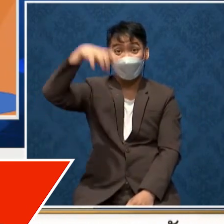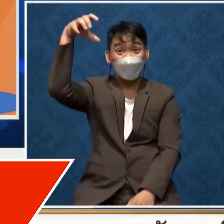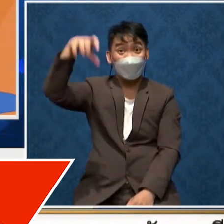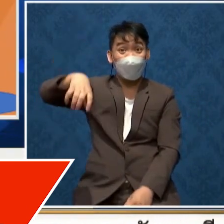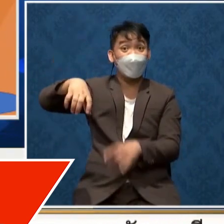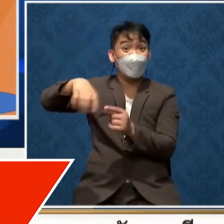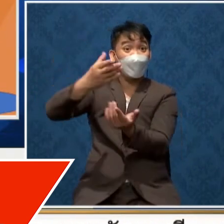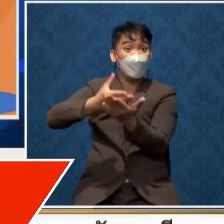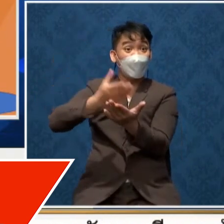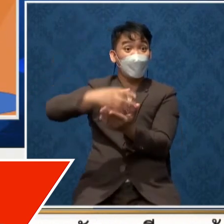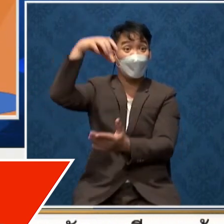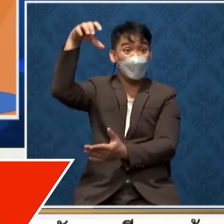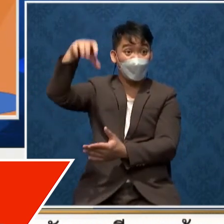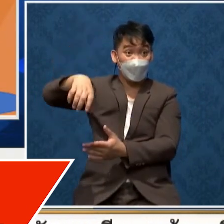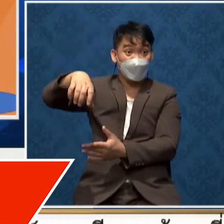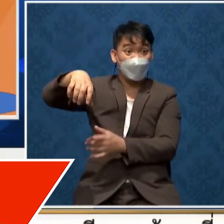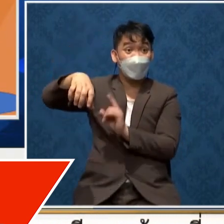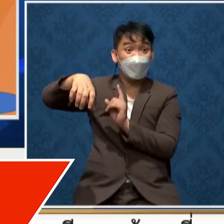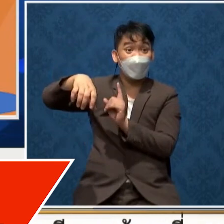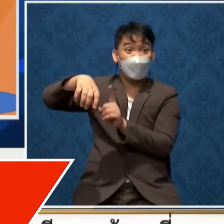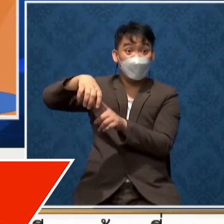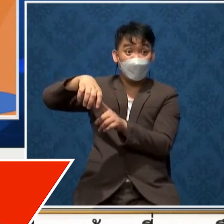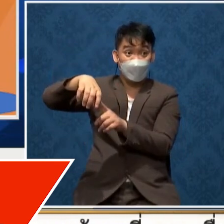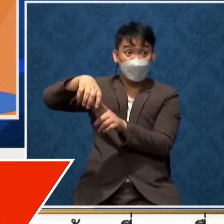นใต้ผู้อำนวยการ